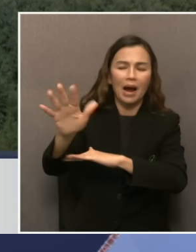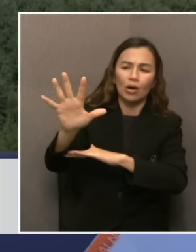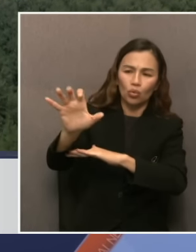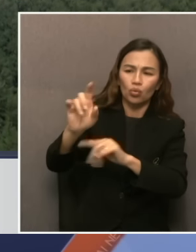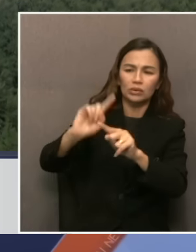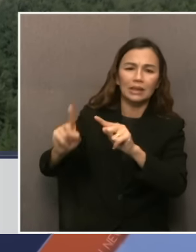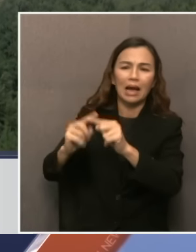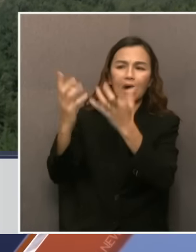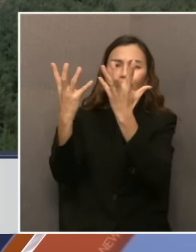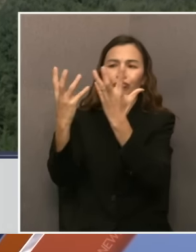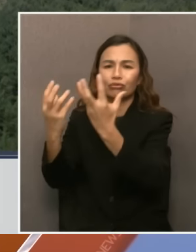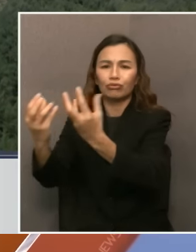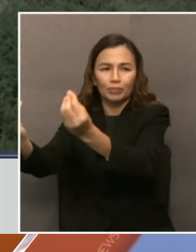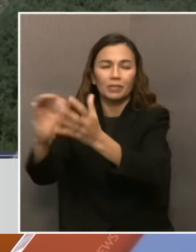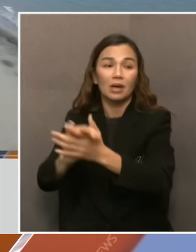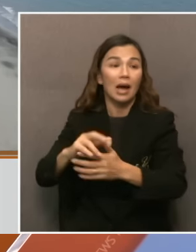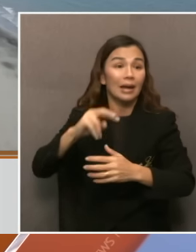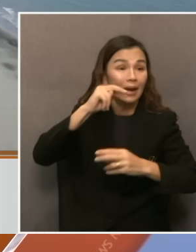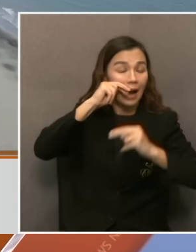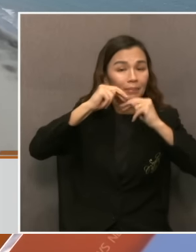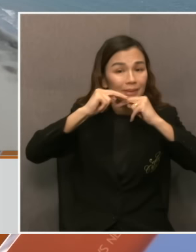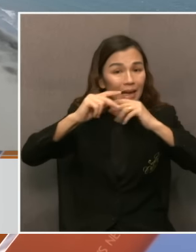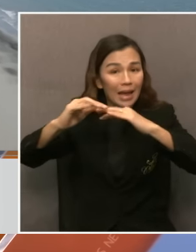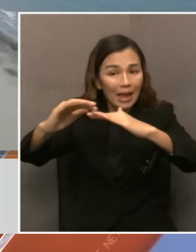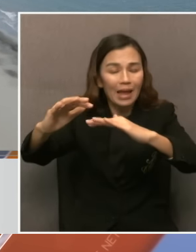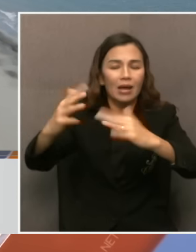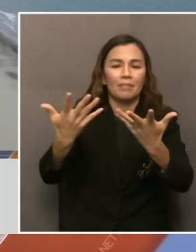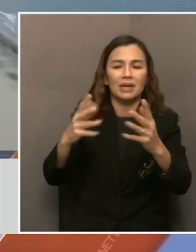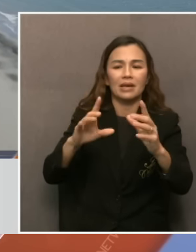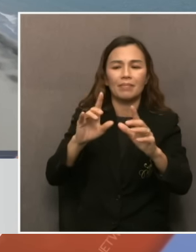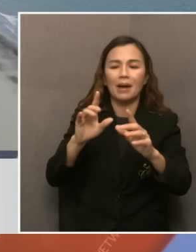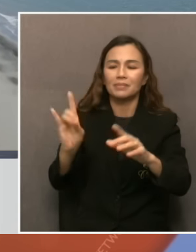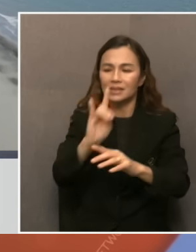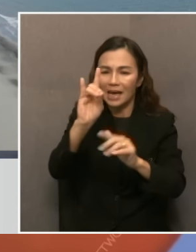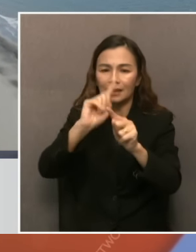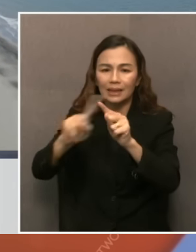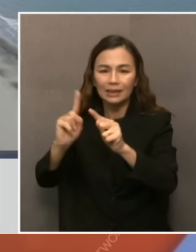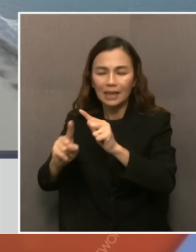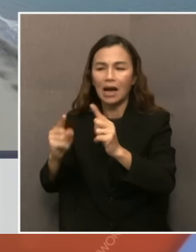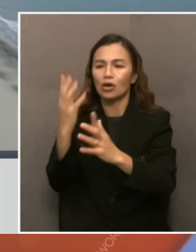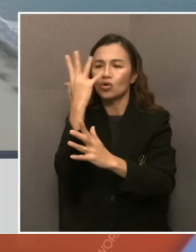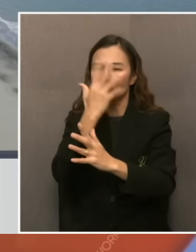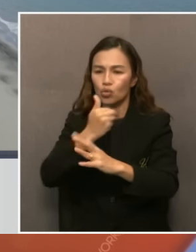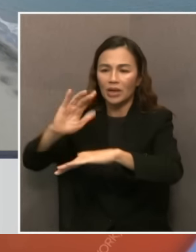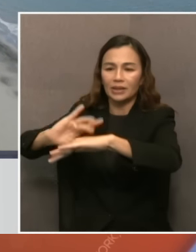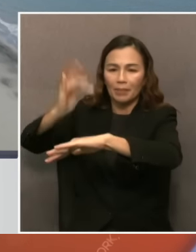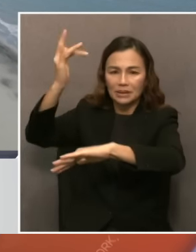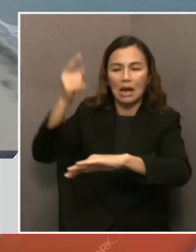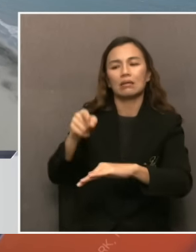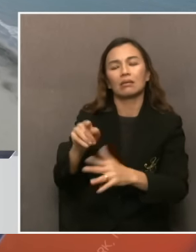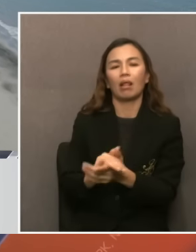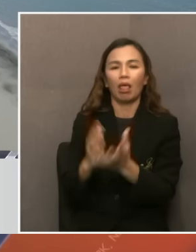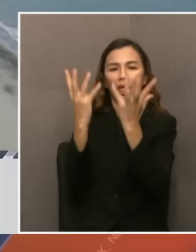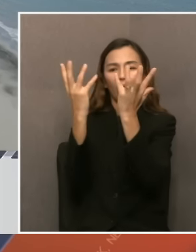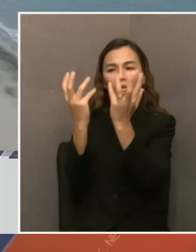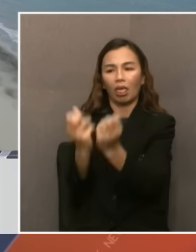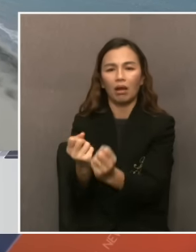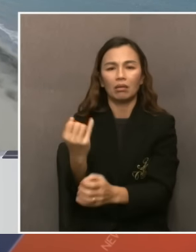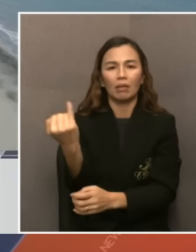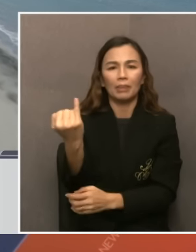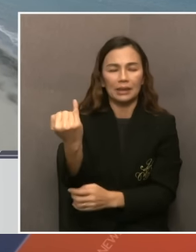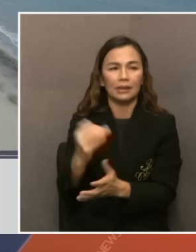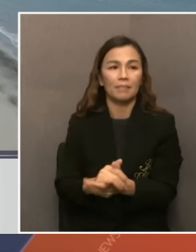ครก็ทราบดีว่ามันสวยงามแล้วก็มีสัตว์เยอะแยะมากมายนะครับอันนั้นก็น่าเป็นห่วงมากแต่ถ้าเกิดถามว่าอันไหน